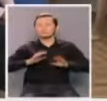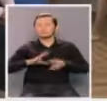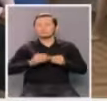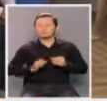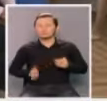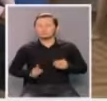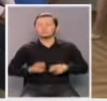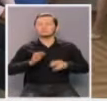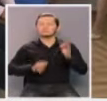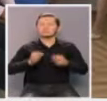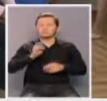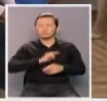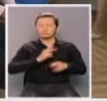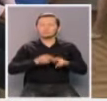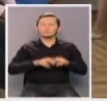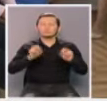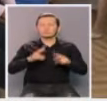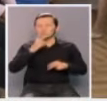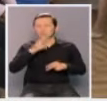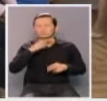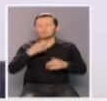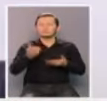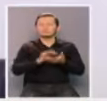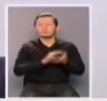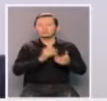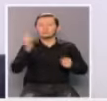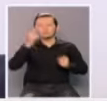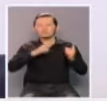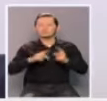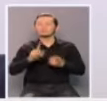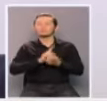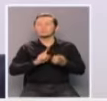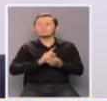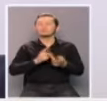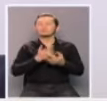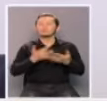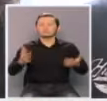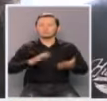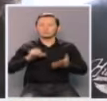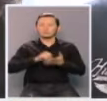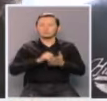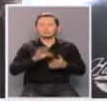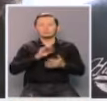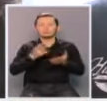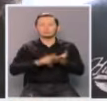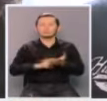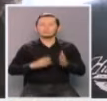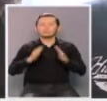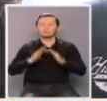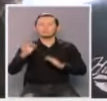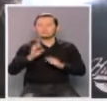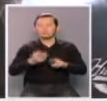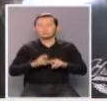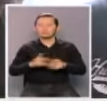судебные исполнители и адвокаты ознакомили местных жителей с изменениями в сфере исполнительного производства и регистрации недвижимого имущества,